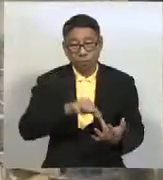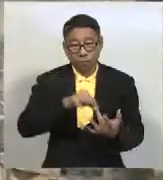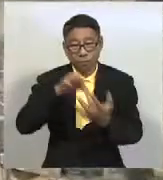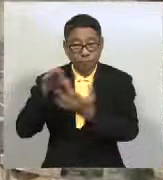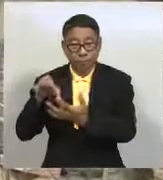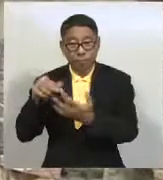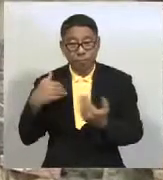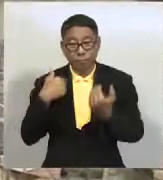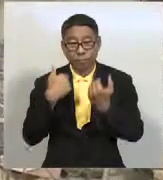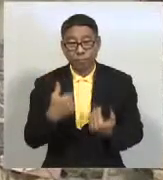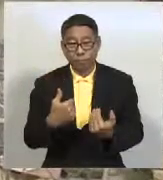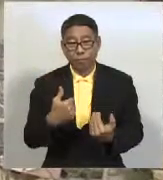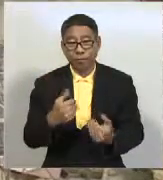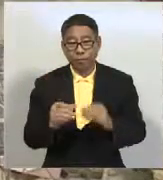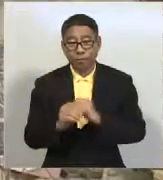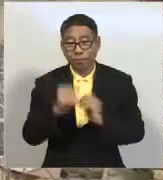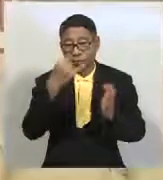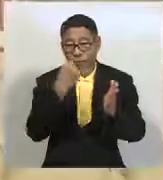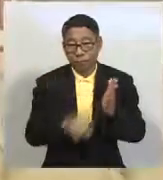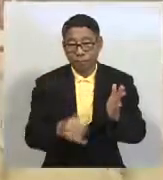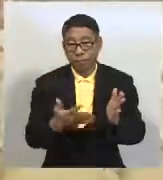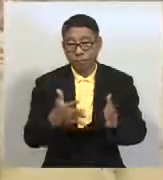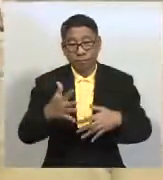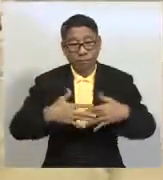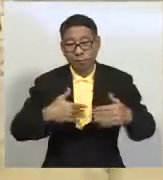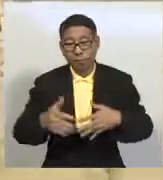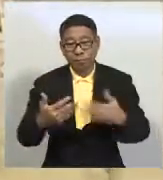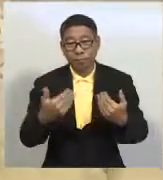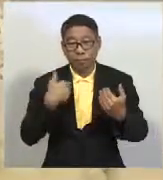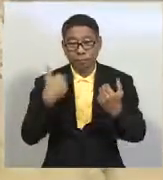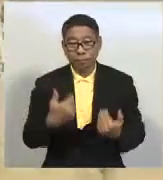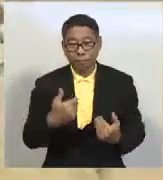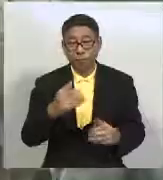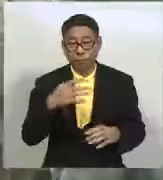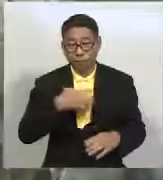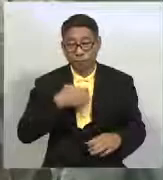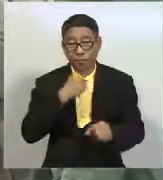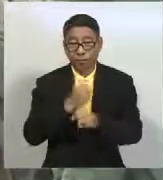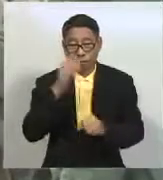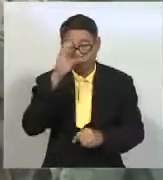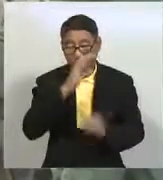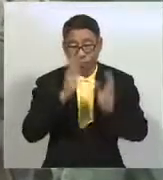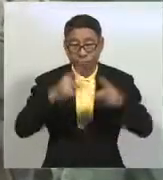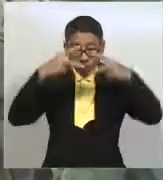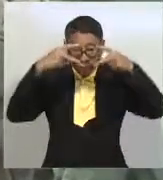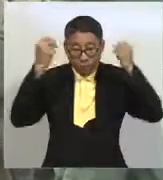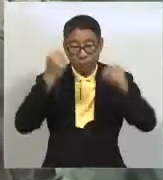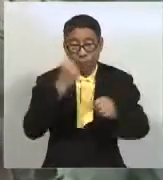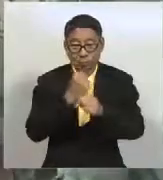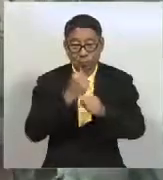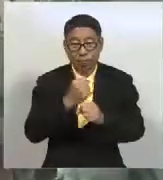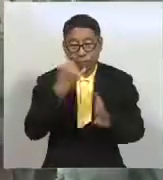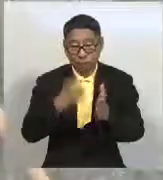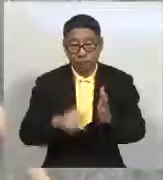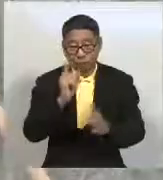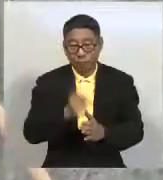ำเลยก็บอกว่าถ้าไม่มีความผิดจริงก็ไม่เป็นไรค่ะแต่ว่าอยากให้มีการดำเนินการหาตัวคนร้ายที่ลงมือก่อเหตุม